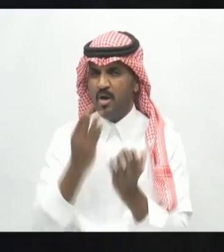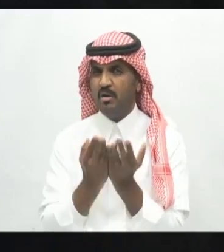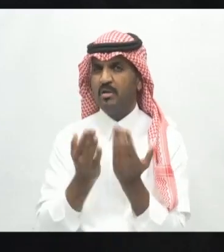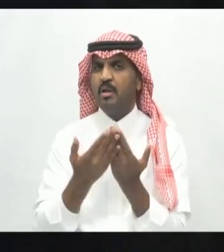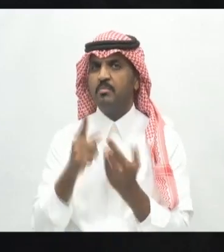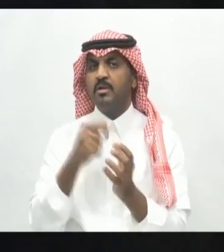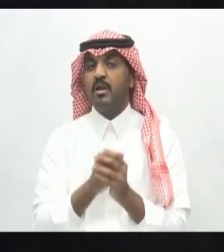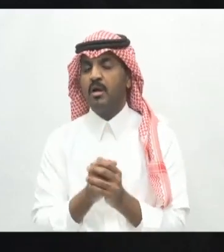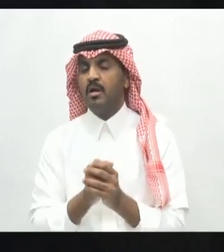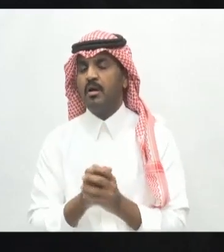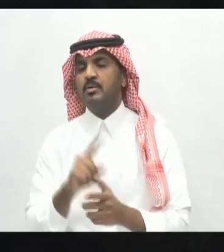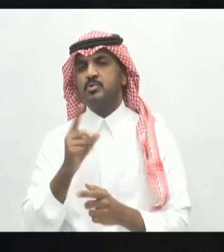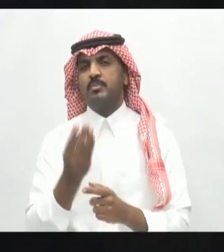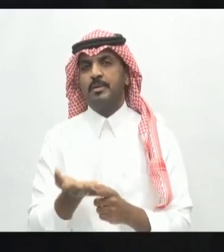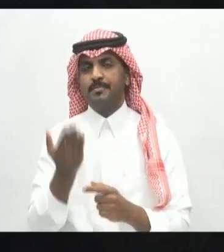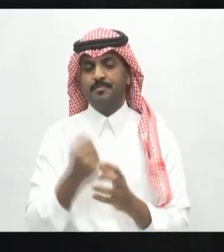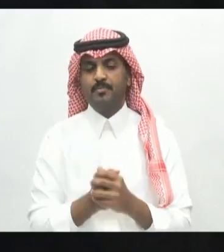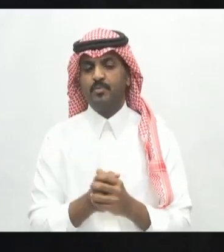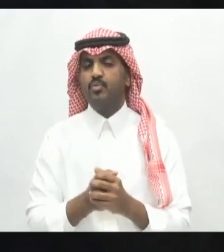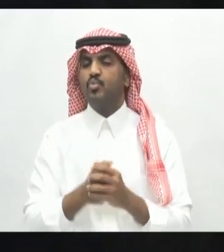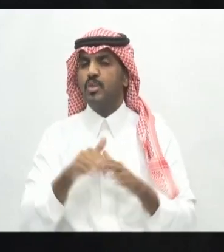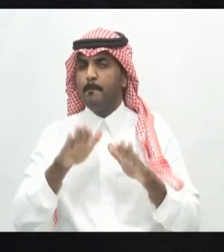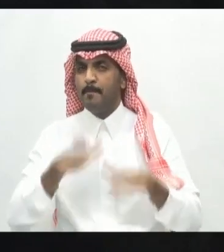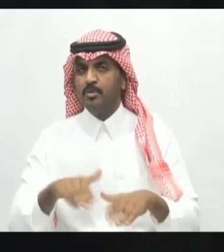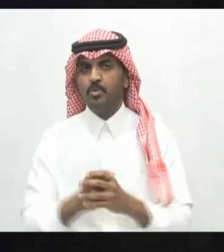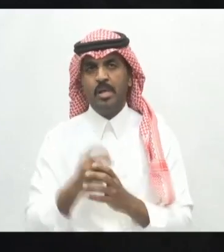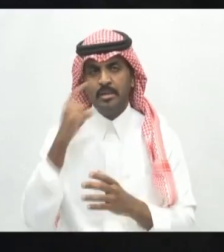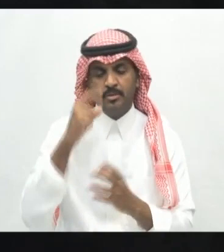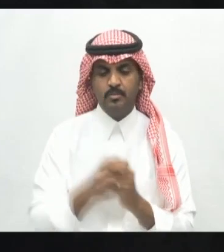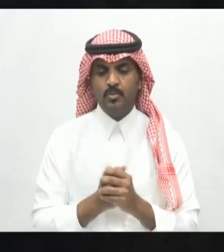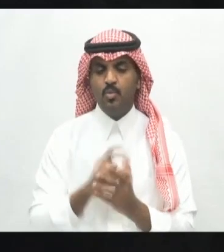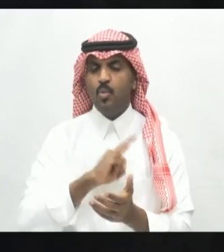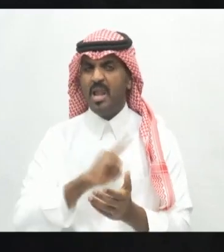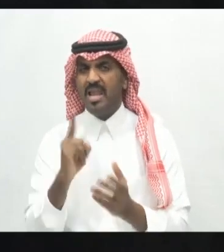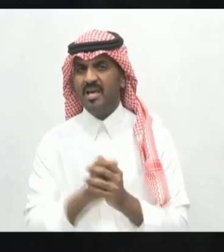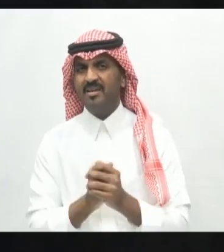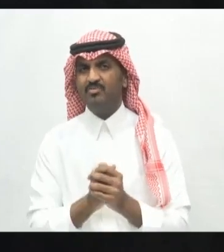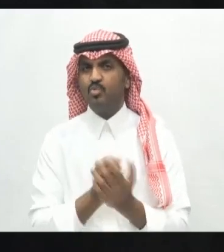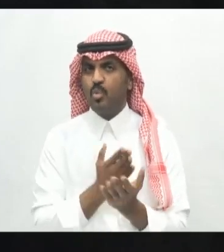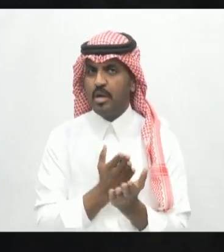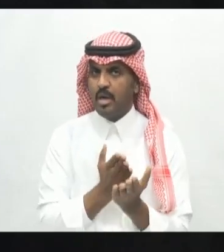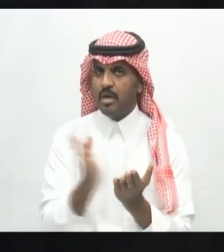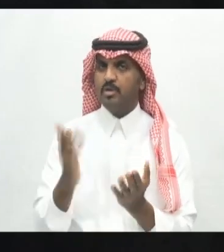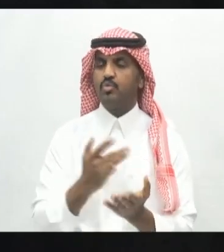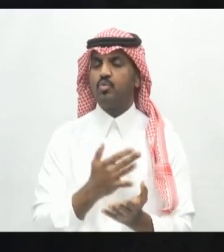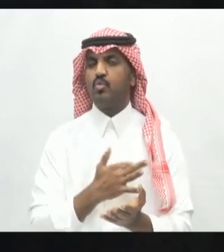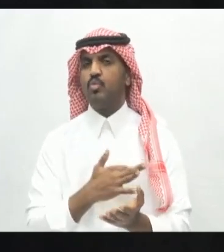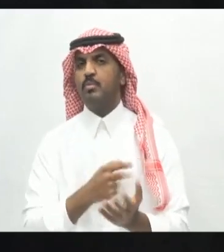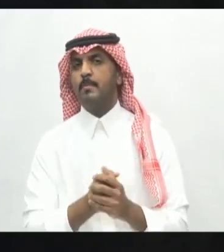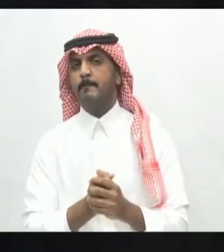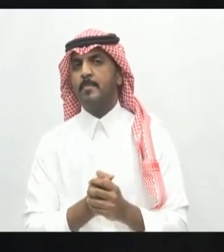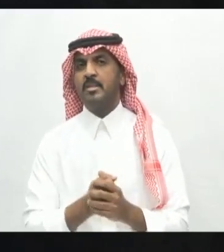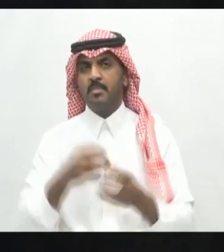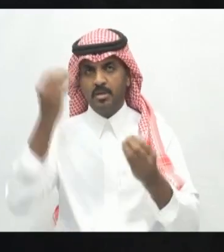المكلفين لربهم جل وعلا ان يثبتهم على دينه وان لا يزيغ قلوبهم بعد ان من عليهم